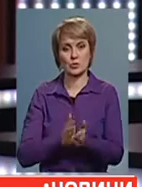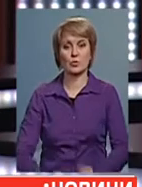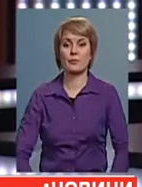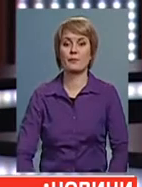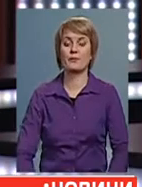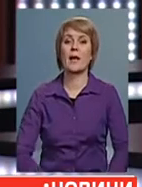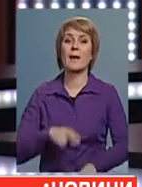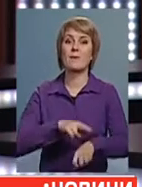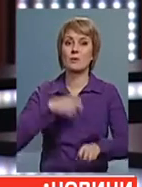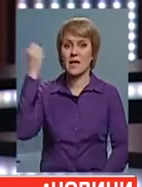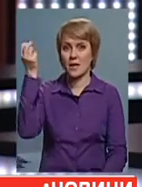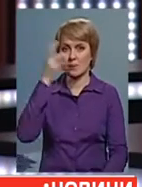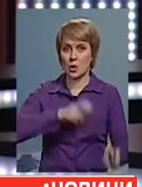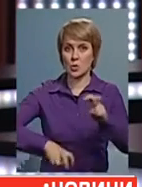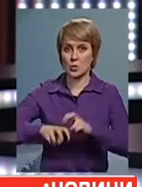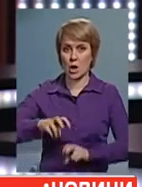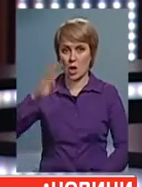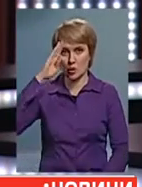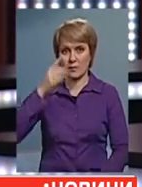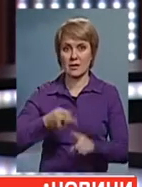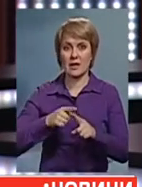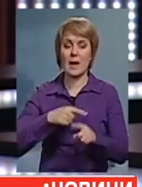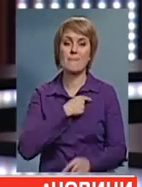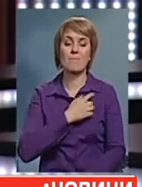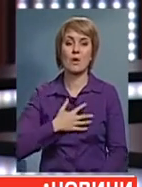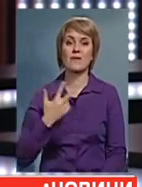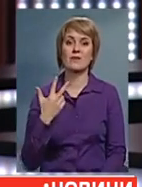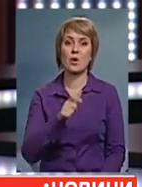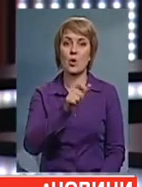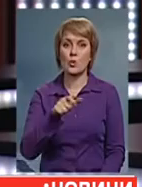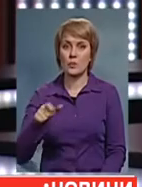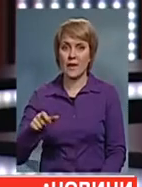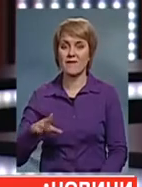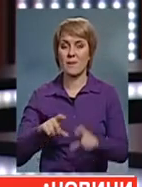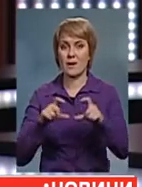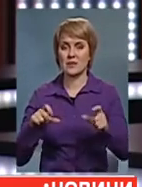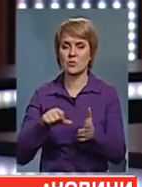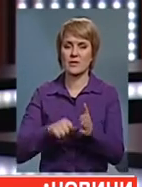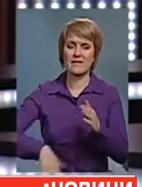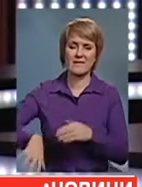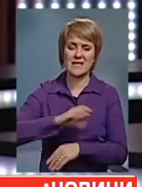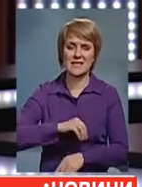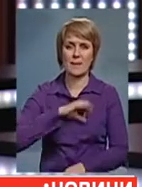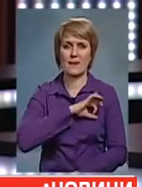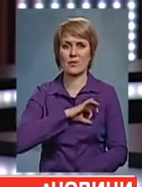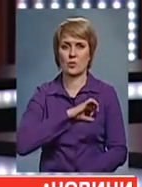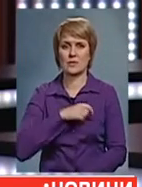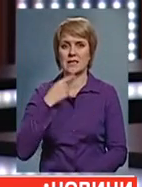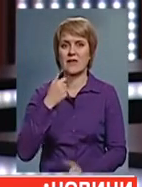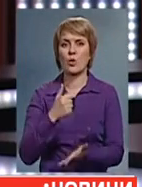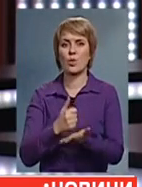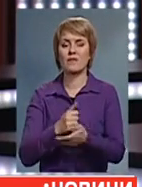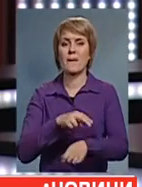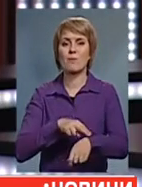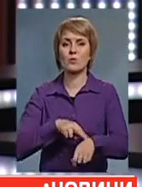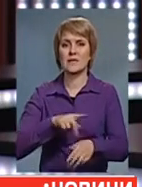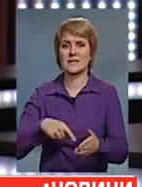а поліція Хмельницького шукає чоловіка який поранив трьох людей в магазині сиділи всіх правоохоронців повідомив головний поліцейські міста Валерій